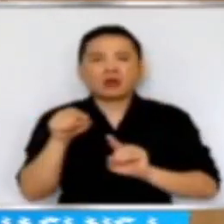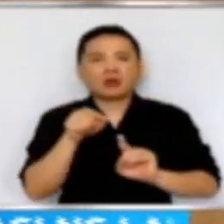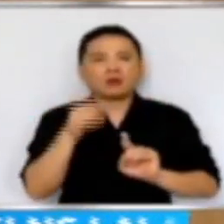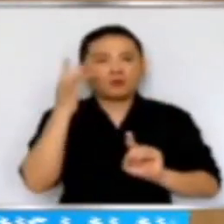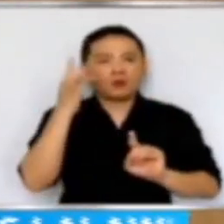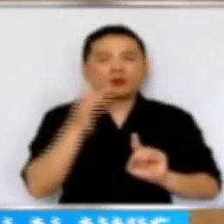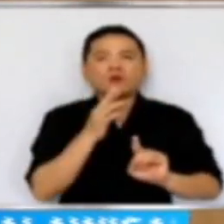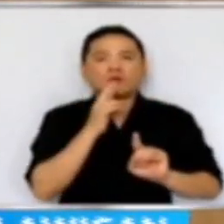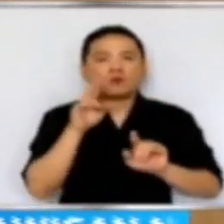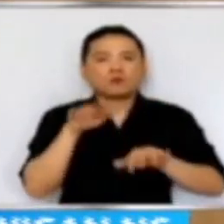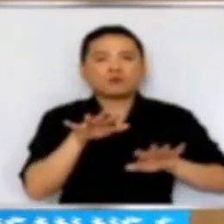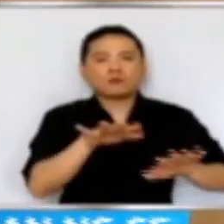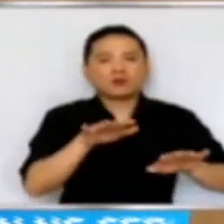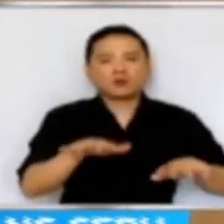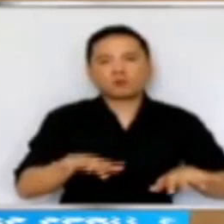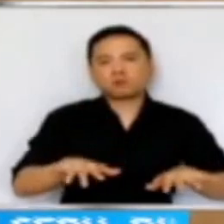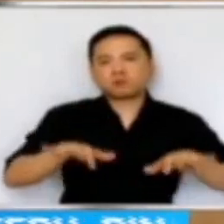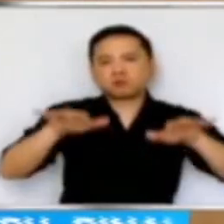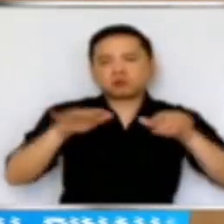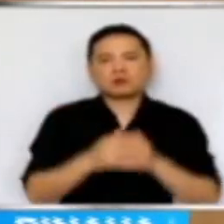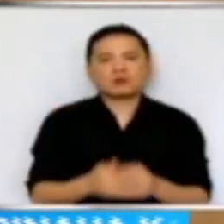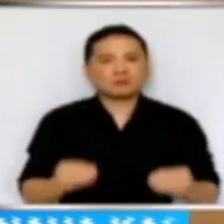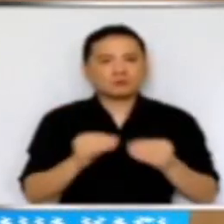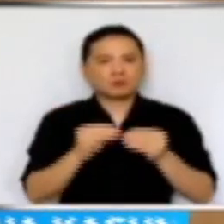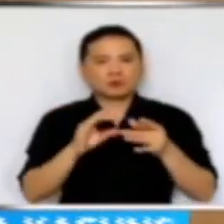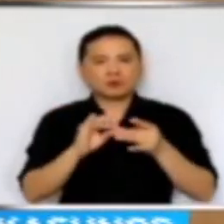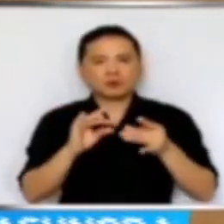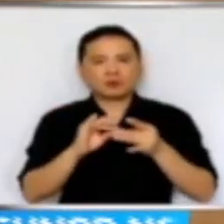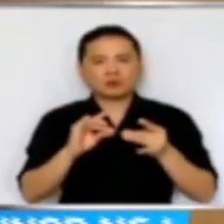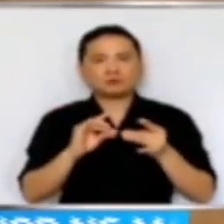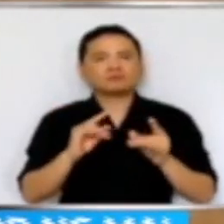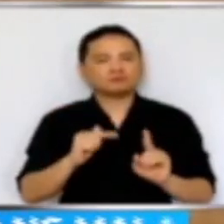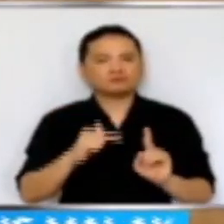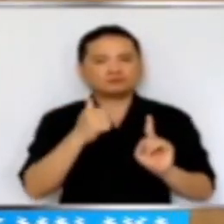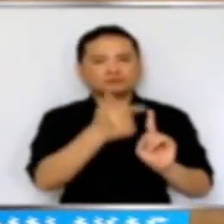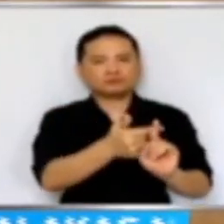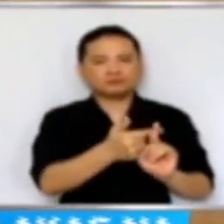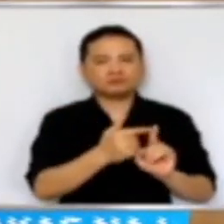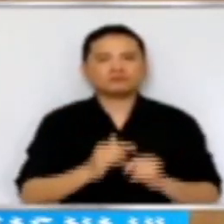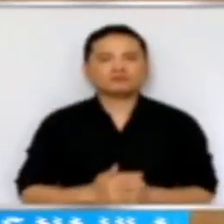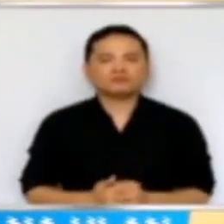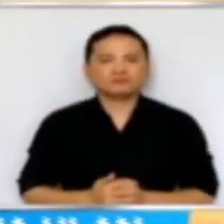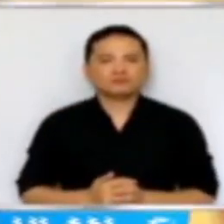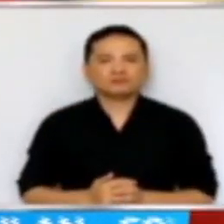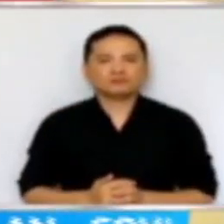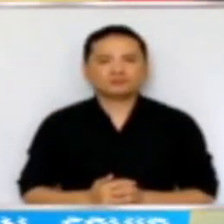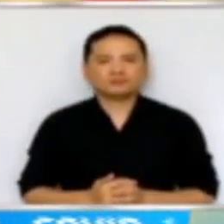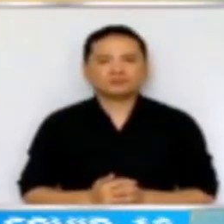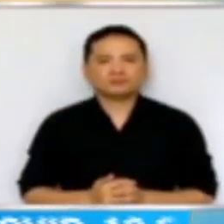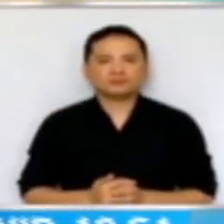pag-ulan. Balitang hatid ni Jandy Esteban ng GMA Regional TV 1 Mindanao.